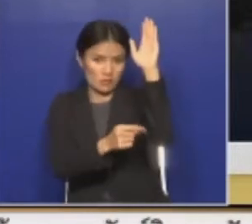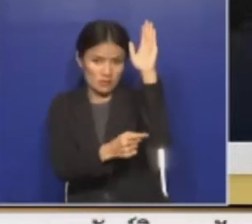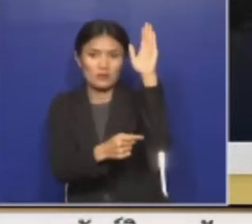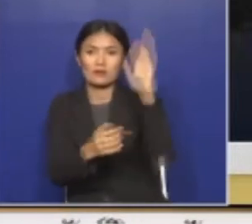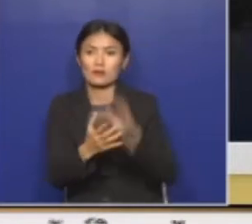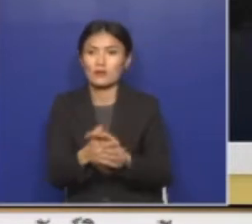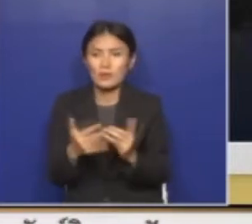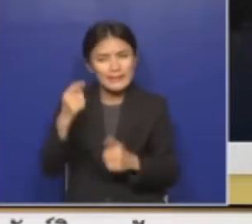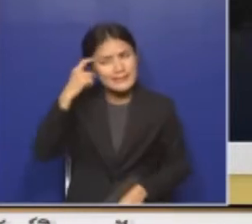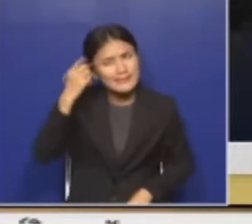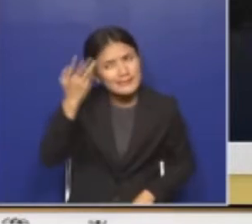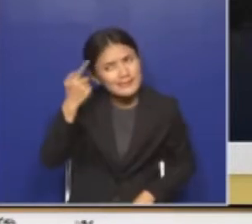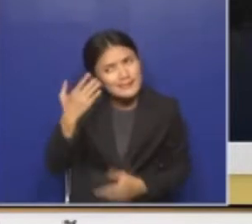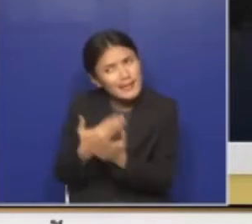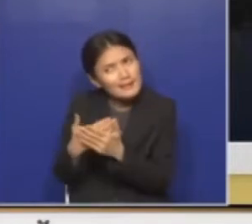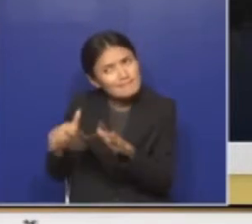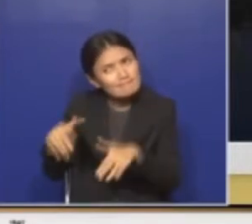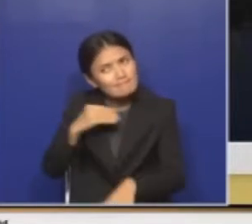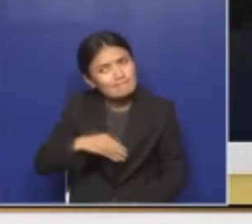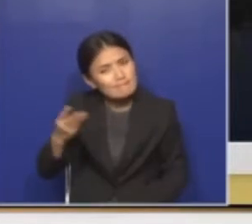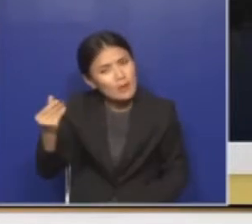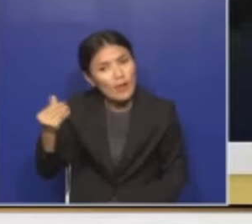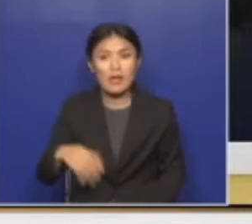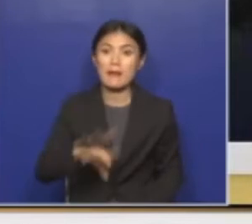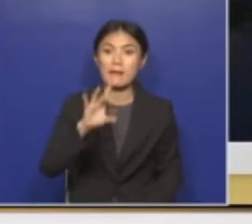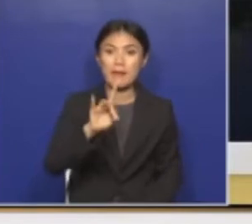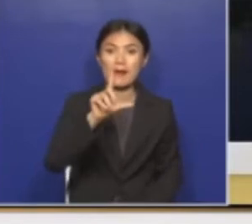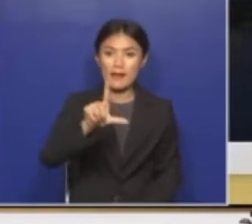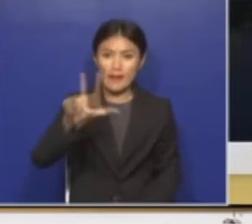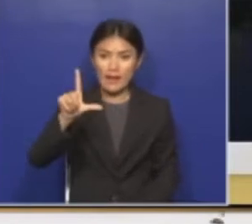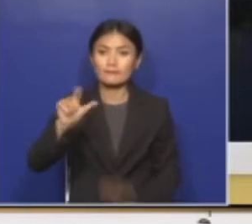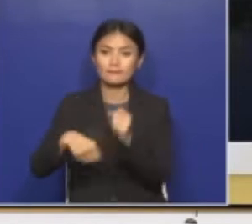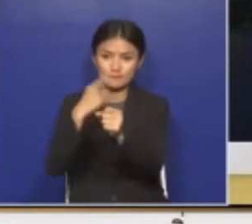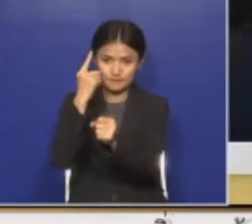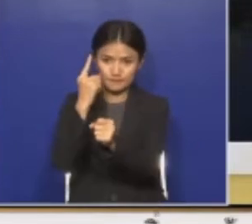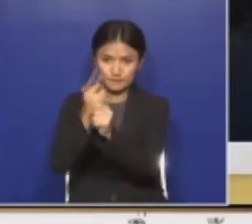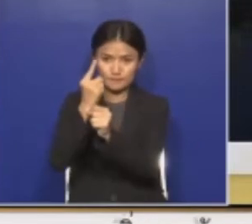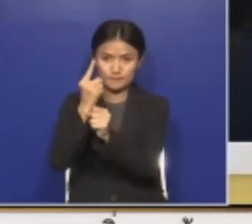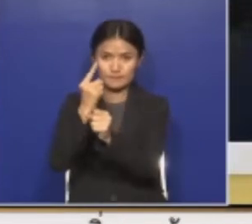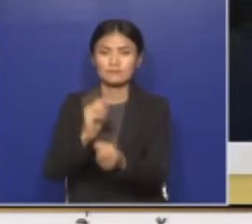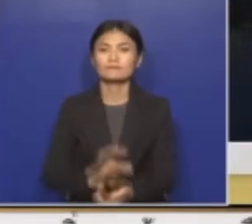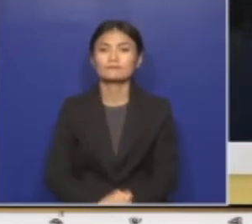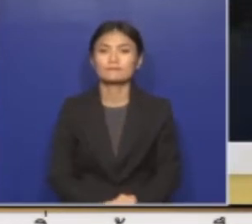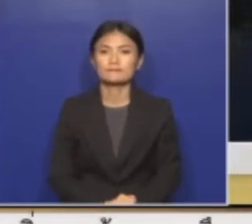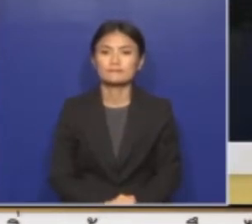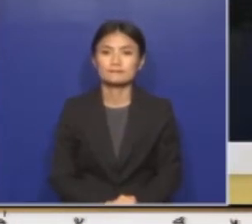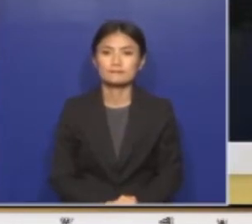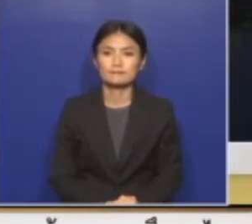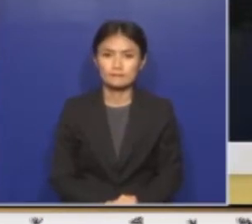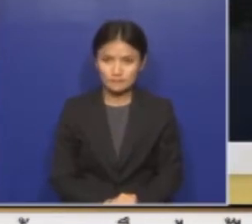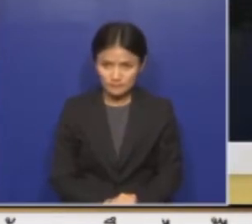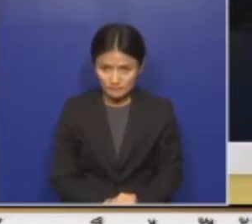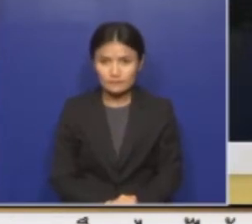เราคำนวณรายได้แล้วนะครับอยู่ที่ 8ล้านบาทต่อปีก็ทำมาทานครับ